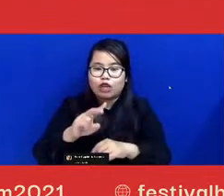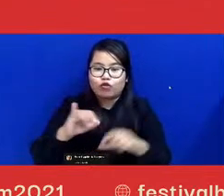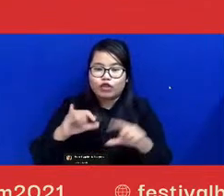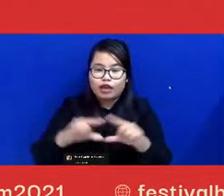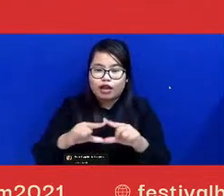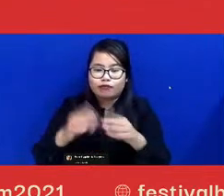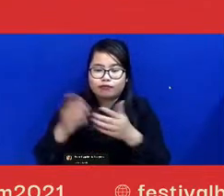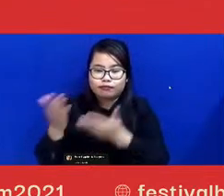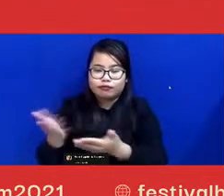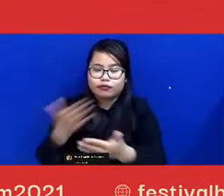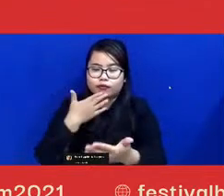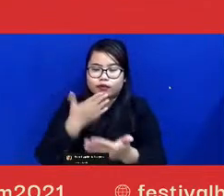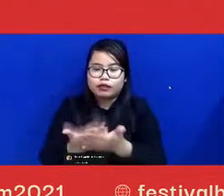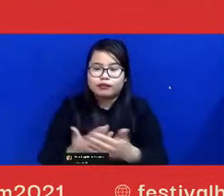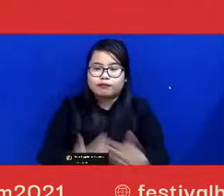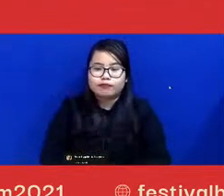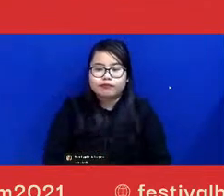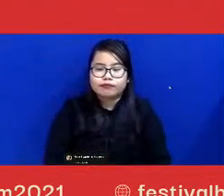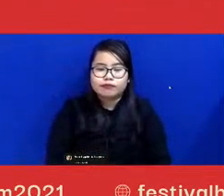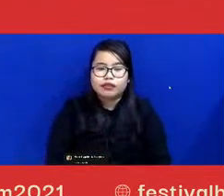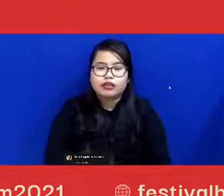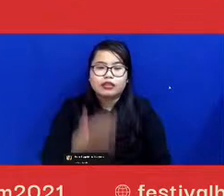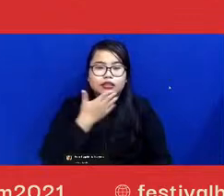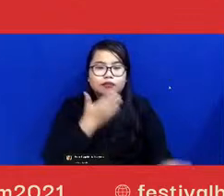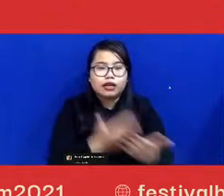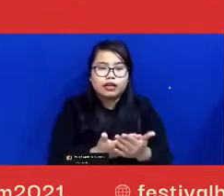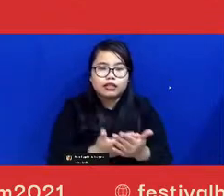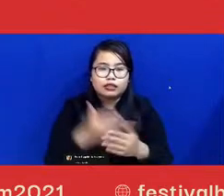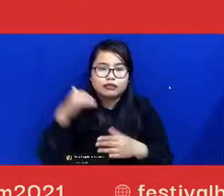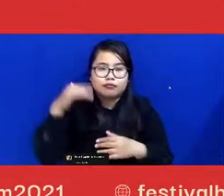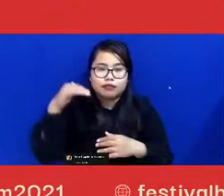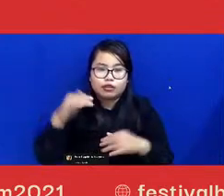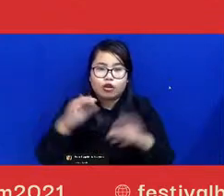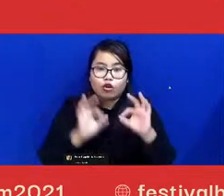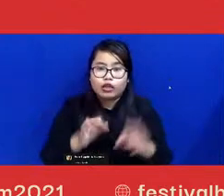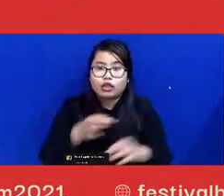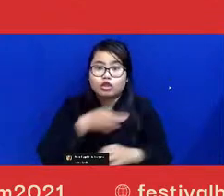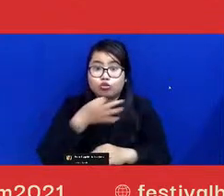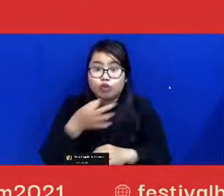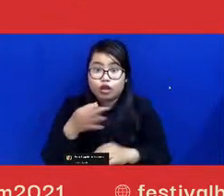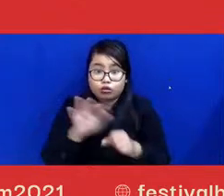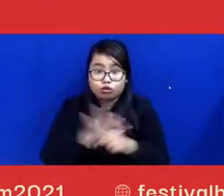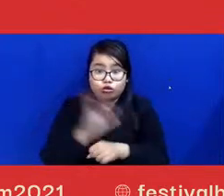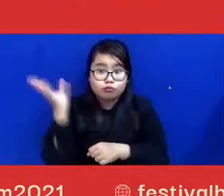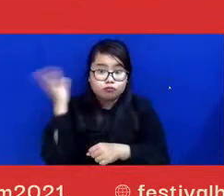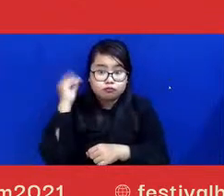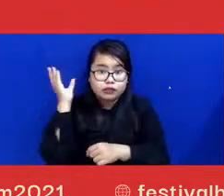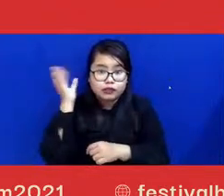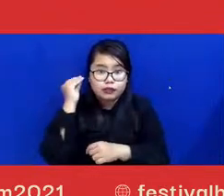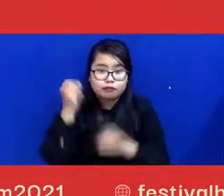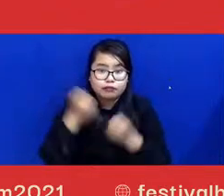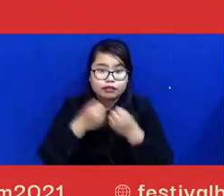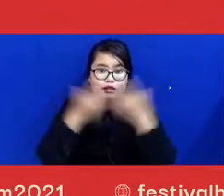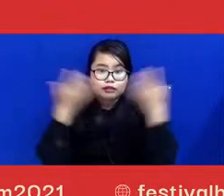Baik. Terima kasih Mas Sunang. Apakah suara saya cukup terdengar jelas?